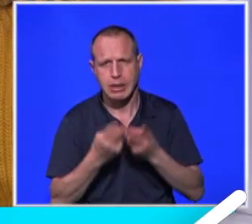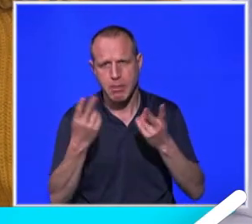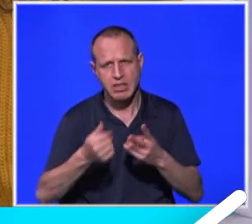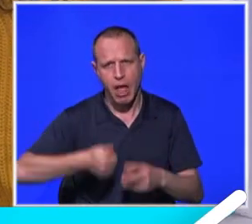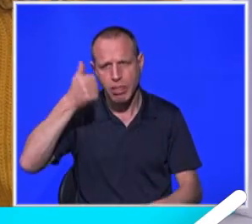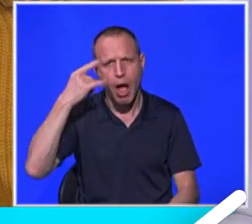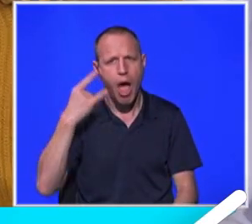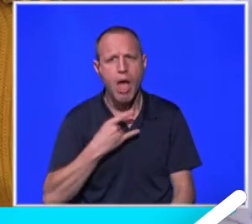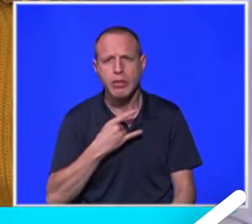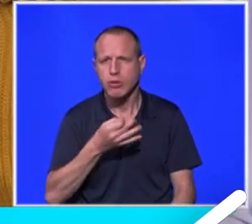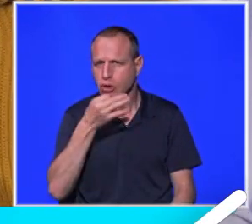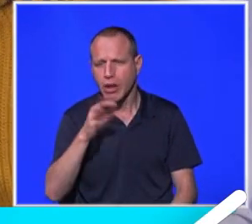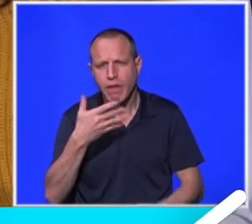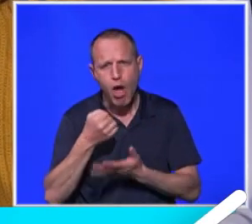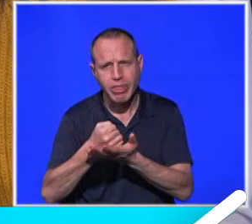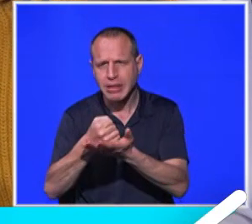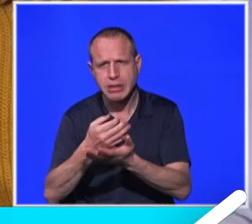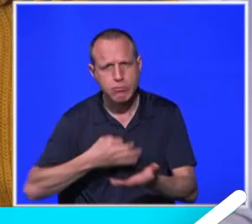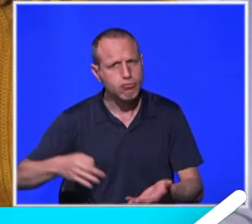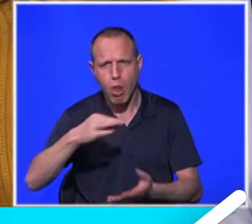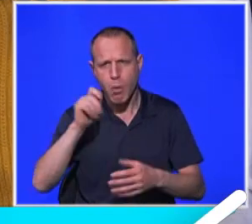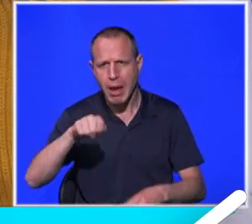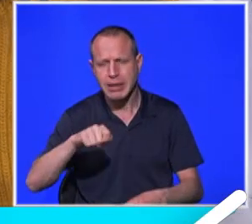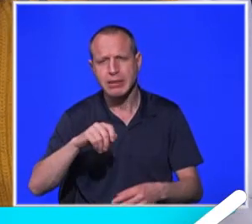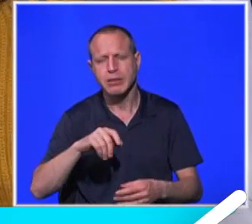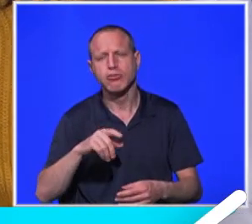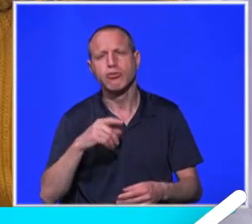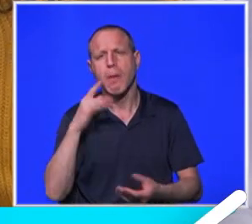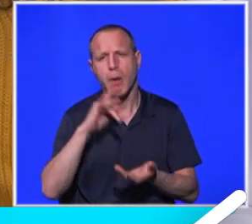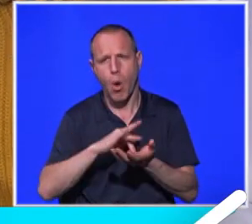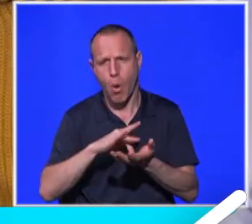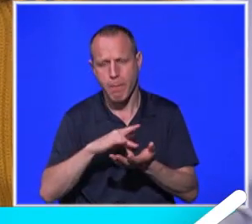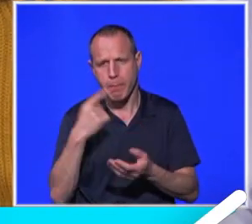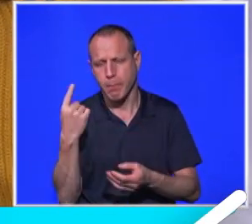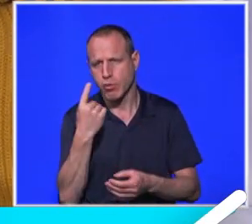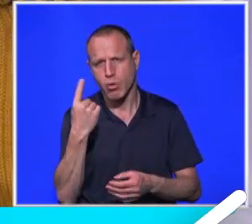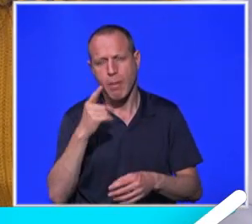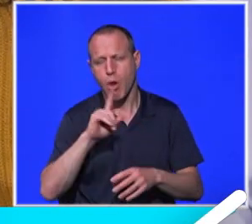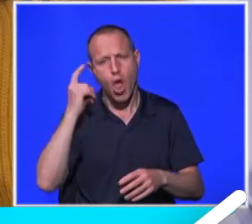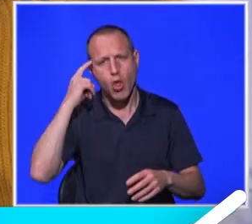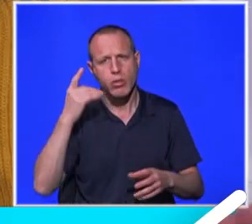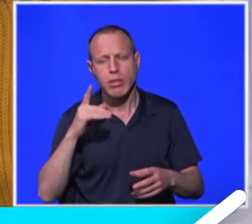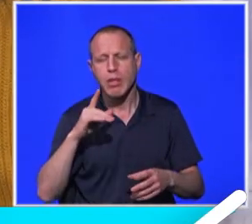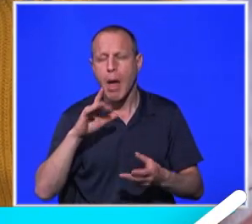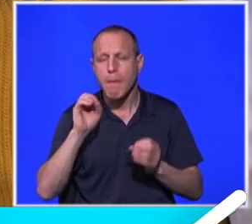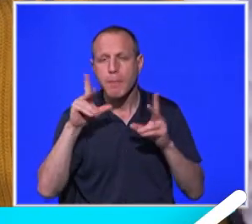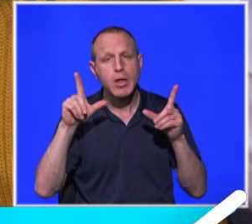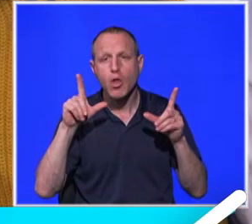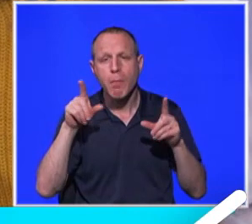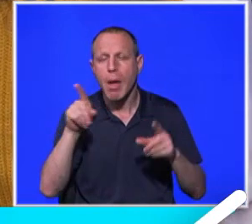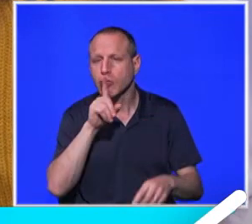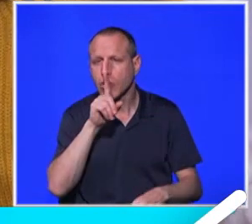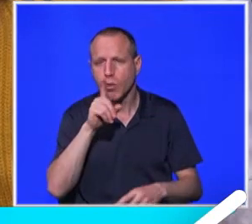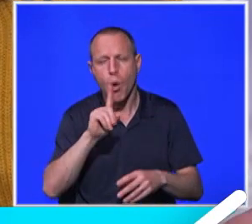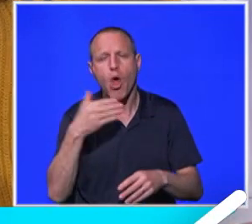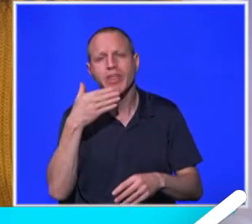ההנהגה החרדית, שאלתי איפה הנציגים שלנו בכנסת שמקום בידודם אינו נודע. פתאום הם השתתקו, פתאום הם לא טיווחו את הקורונה.